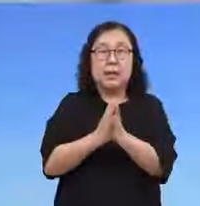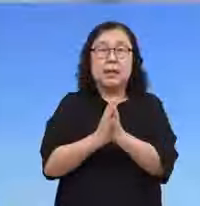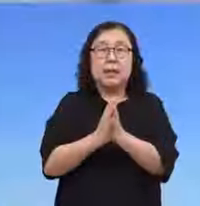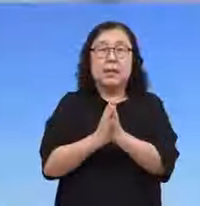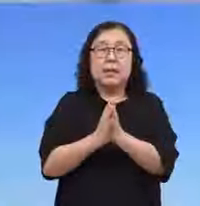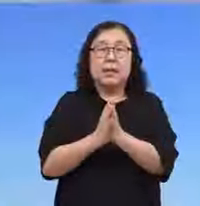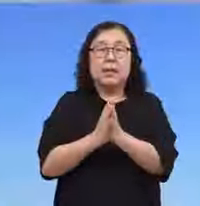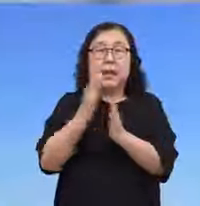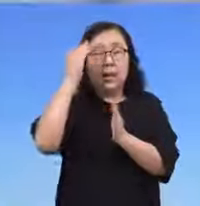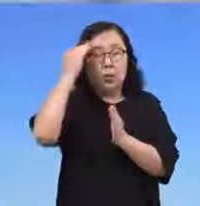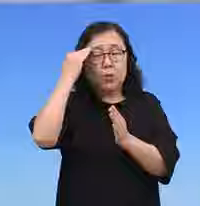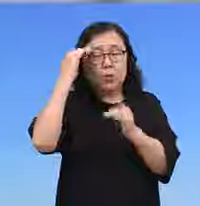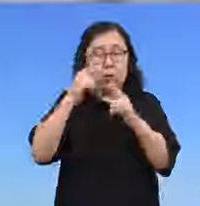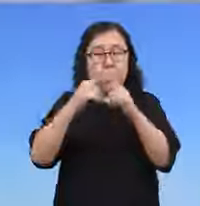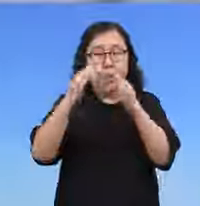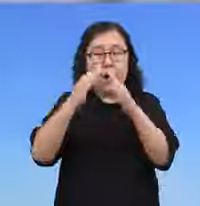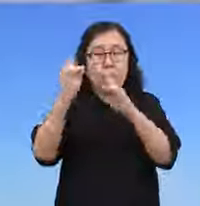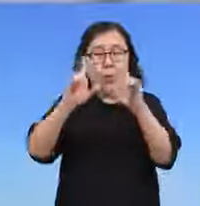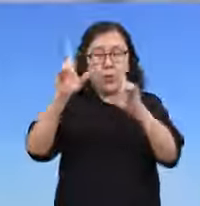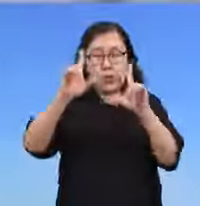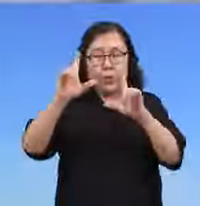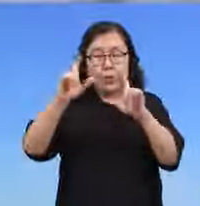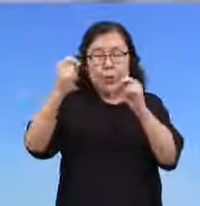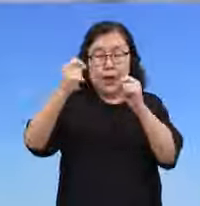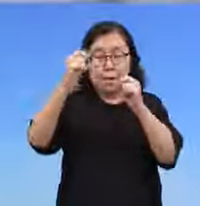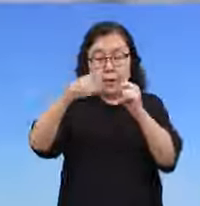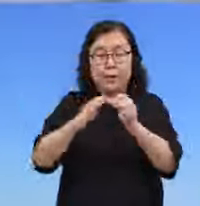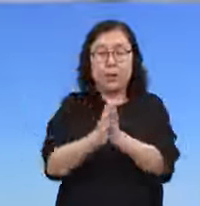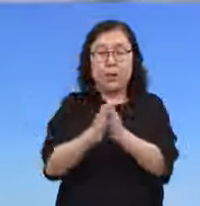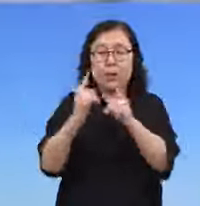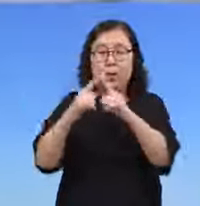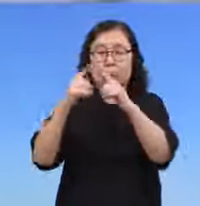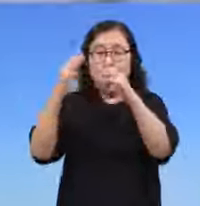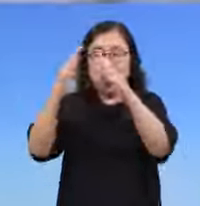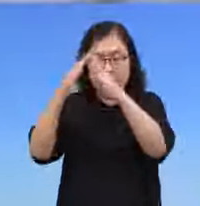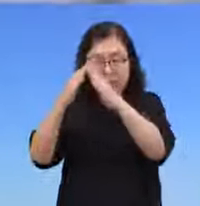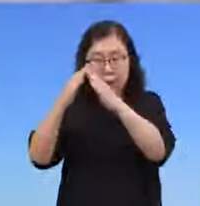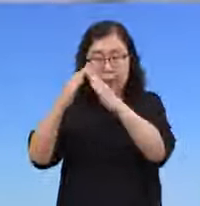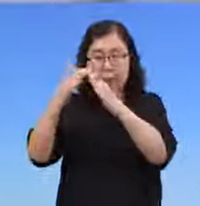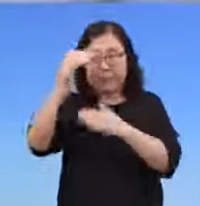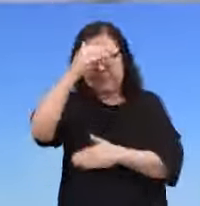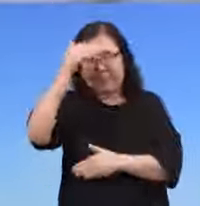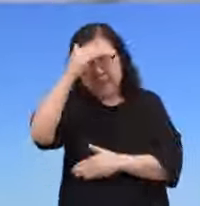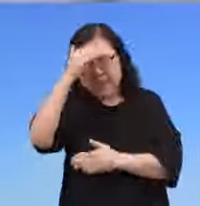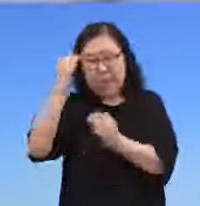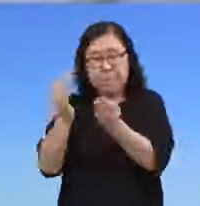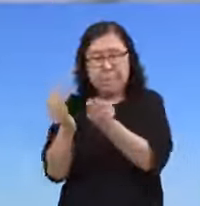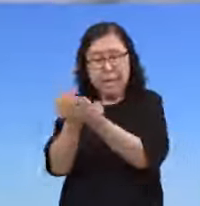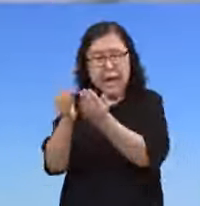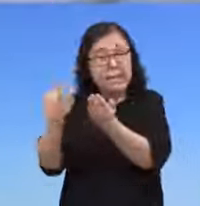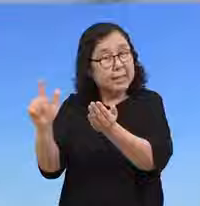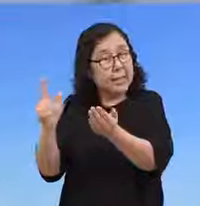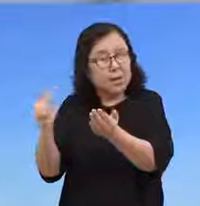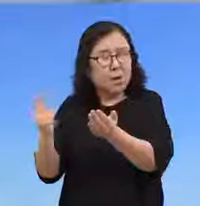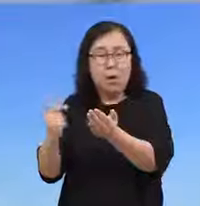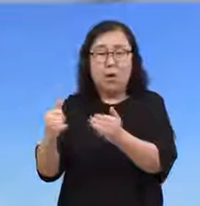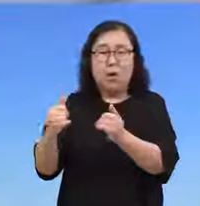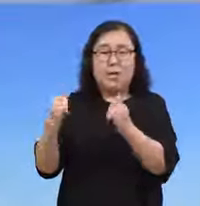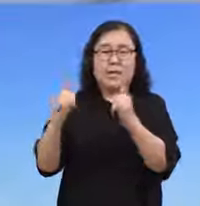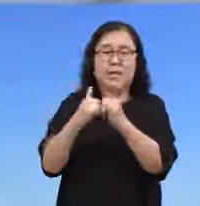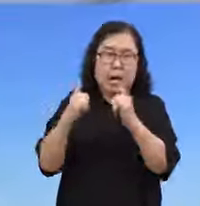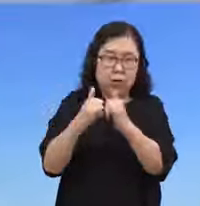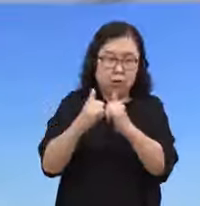한국교회 현실 앞에서 우리 모두가 다 이제 교회는 유람선이 아닙니다. 이제 교회는